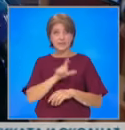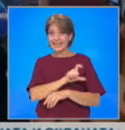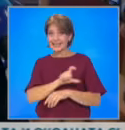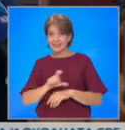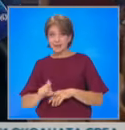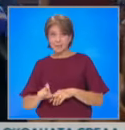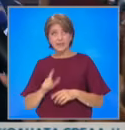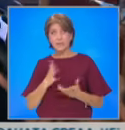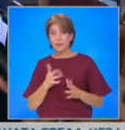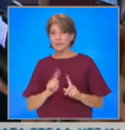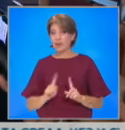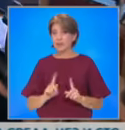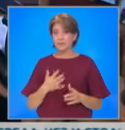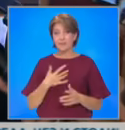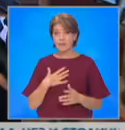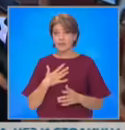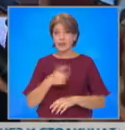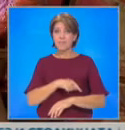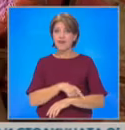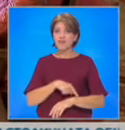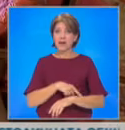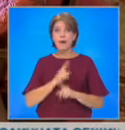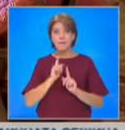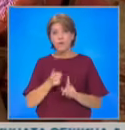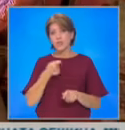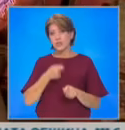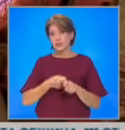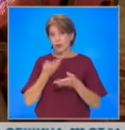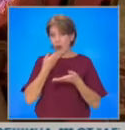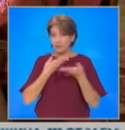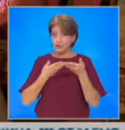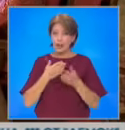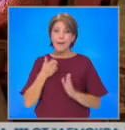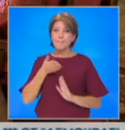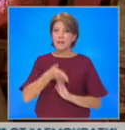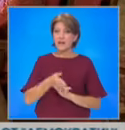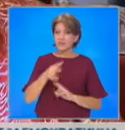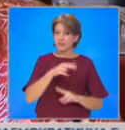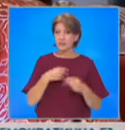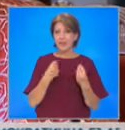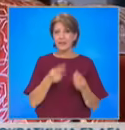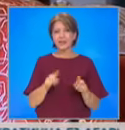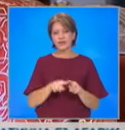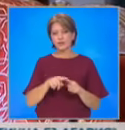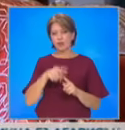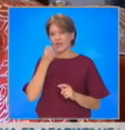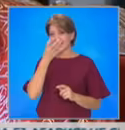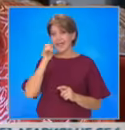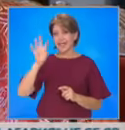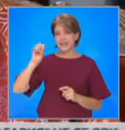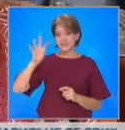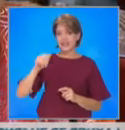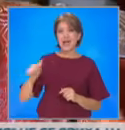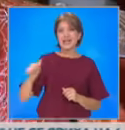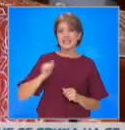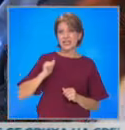време, но все пак може да се направи някакво обсъждане. Правната комисия обаче даде зелена светлина на предложението Бюрото за защита